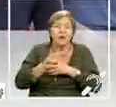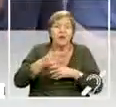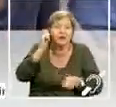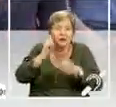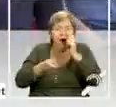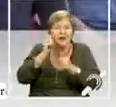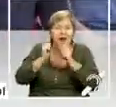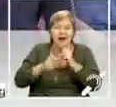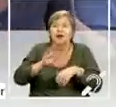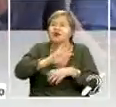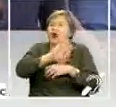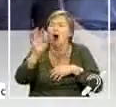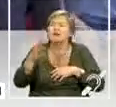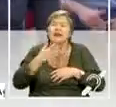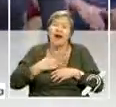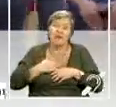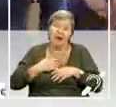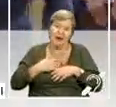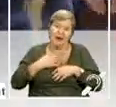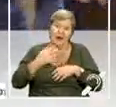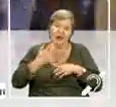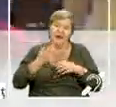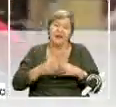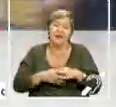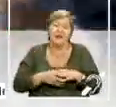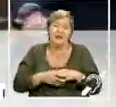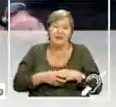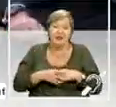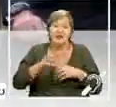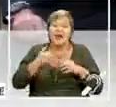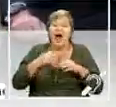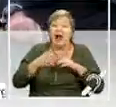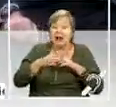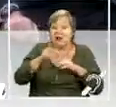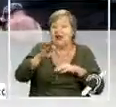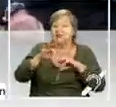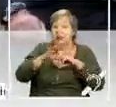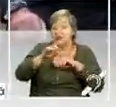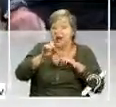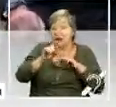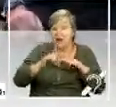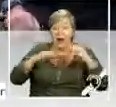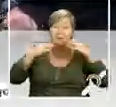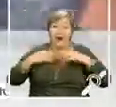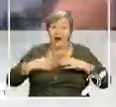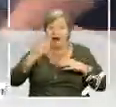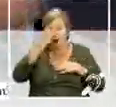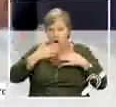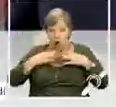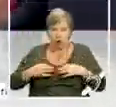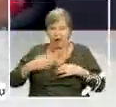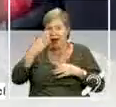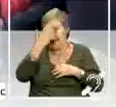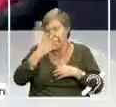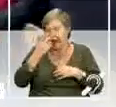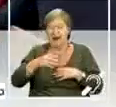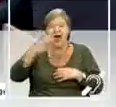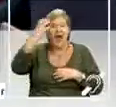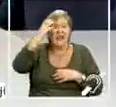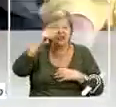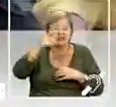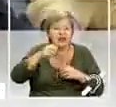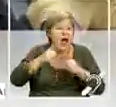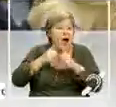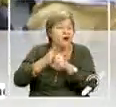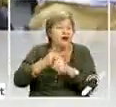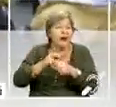deliciul muzicanților și al publicului, dar și al soției sale, regina Letizia. Îmbrăcată într-o rochie neagră, suverana a urmărit recitalul